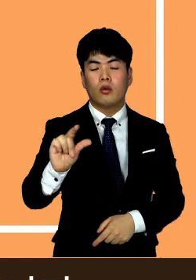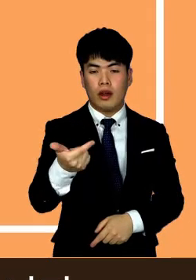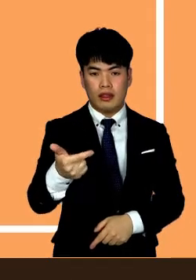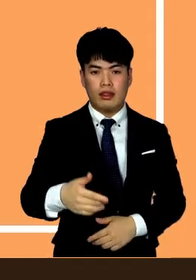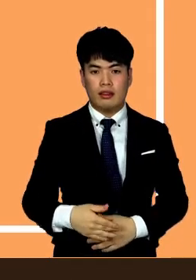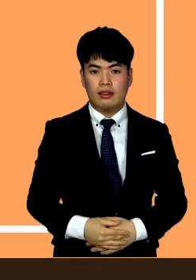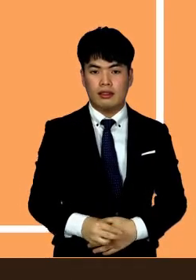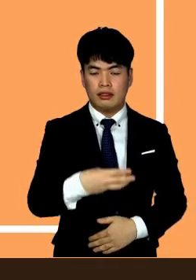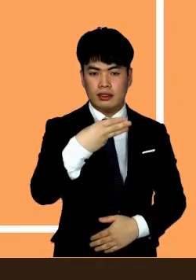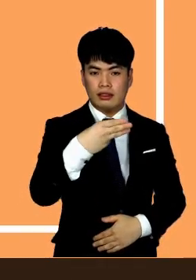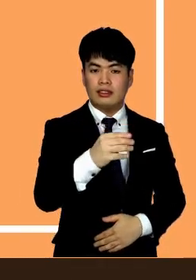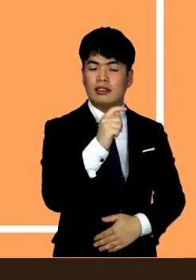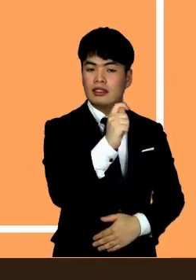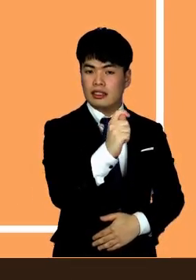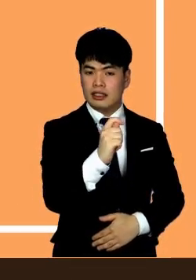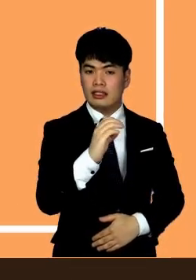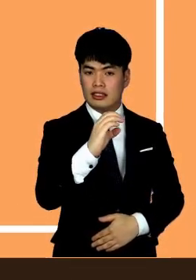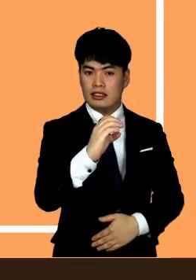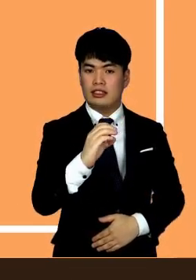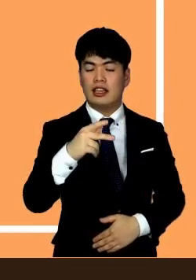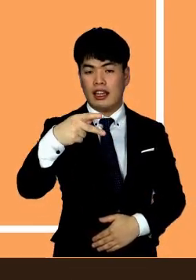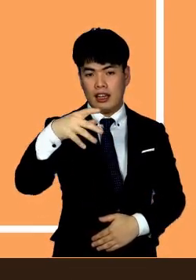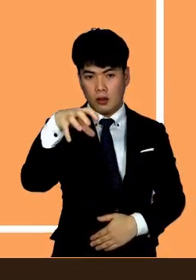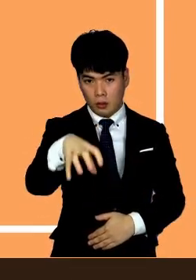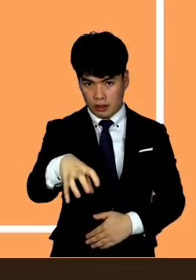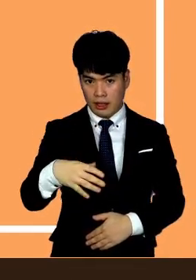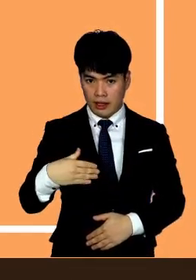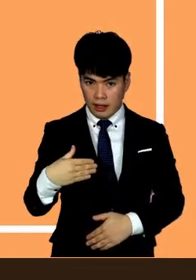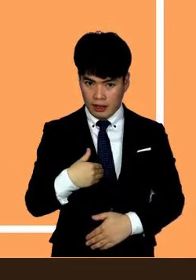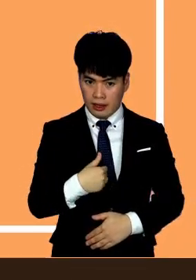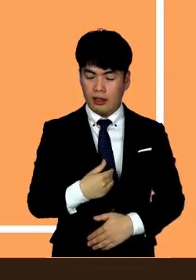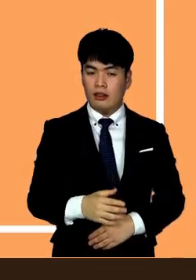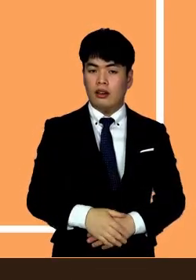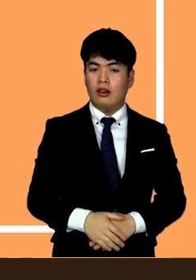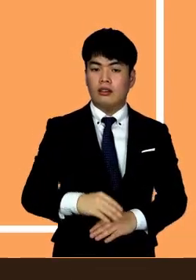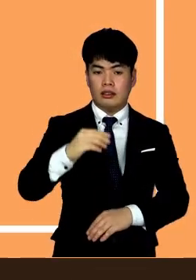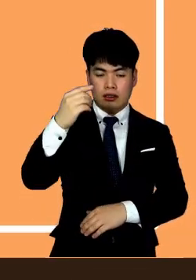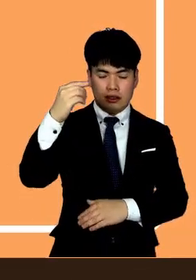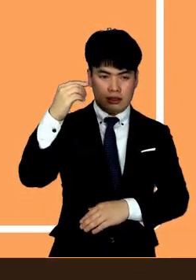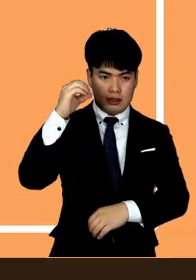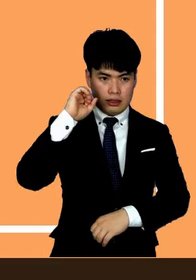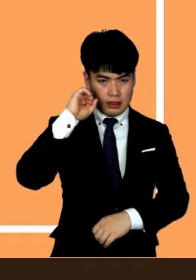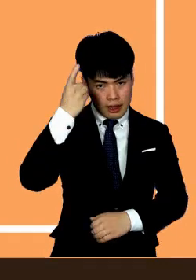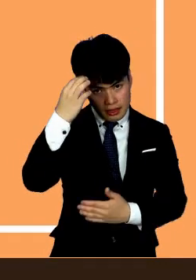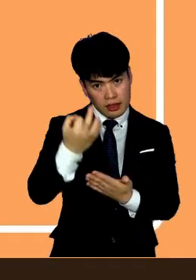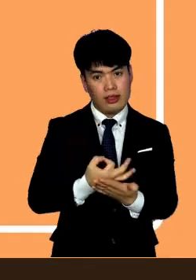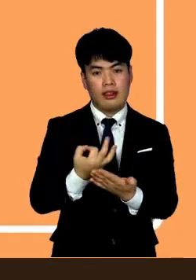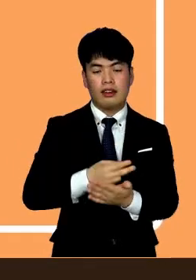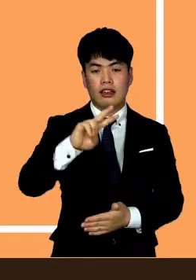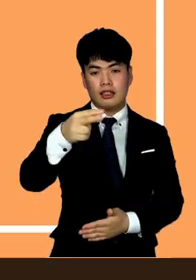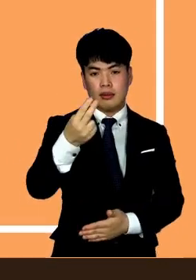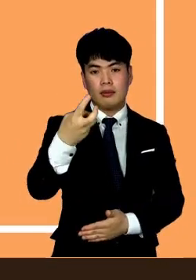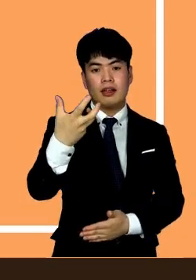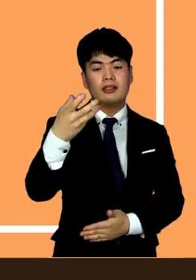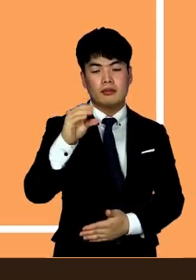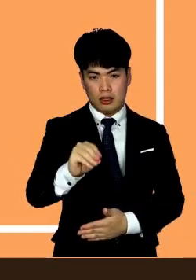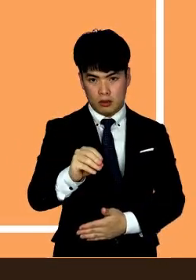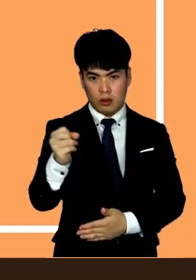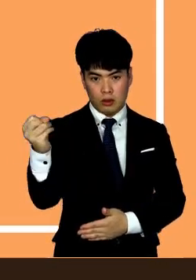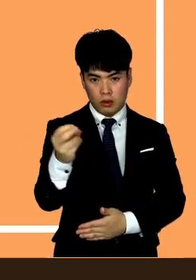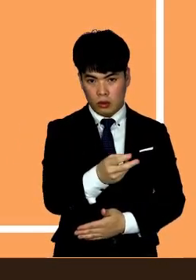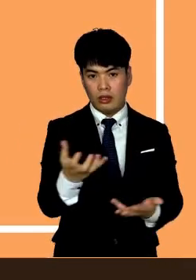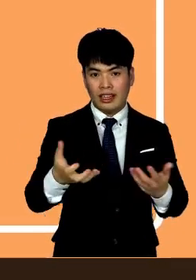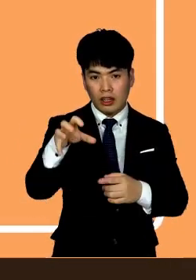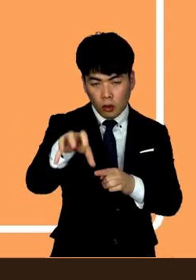91입니다. 주식회사 TCK에서 수행기사 1명을 모집합니다. 임금은 월급 280만원 이상이며